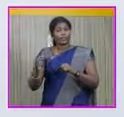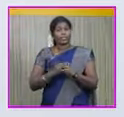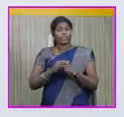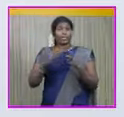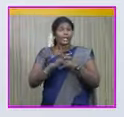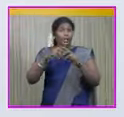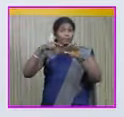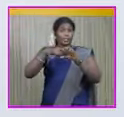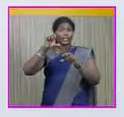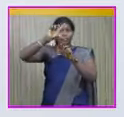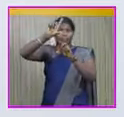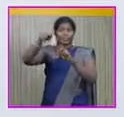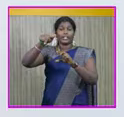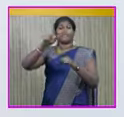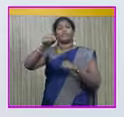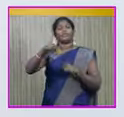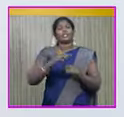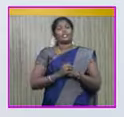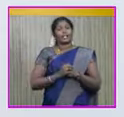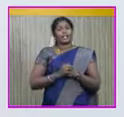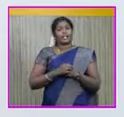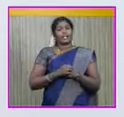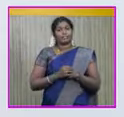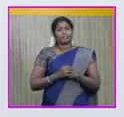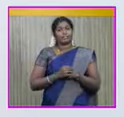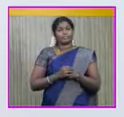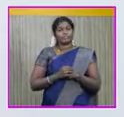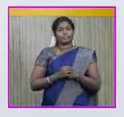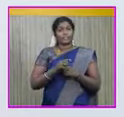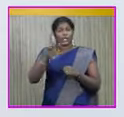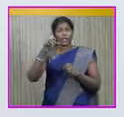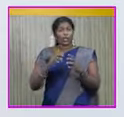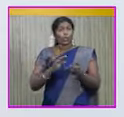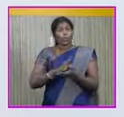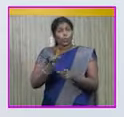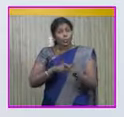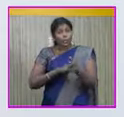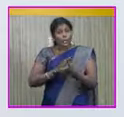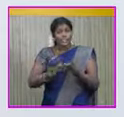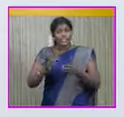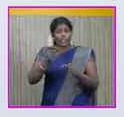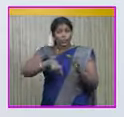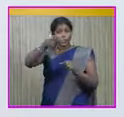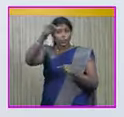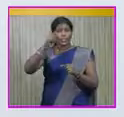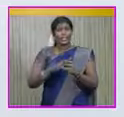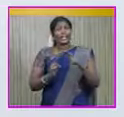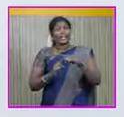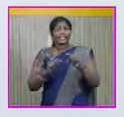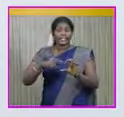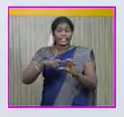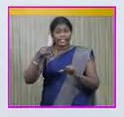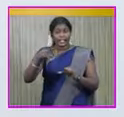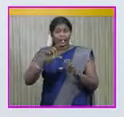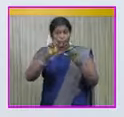WE-ஐயும் வெட்டுமாறு வரையப்படுகிறது. அது மட்டுமல்ல, இந்த YH என்ற அந்த கோடானது TE என்ற அந்த முக்கோணத்தின்